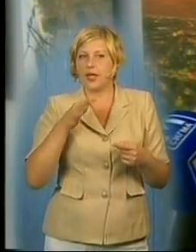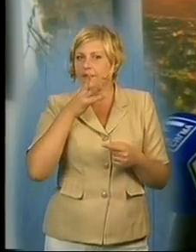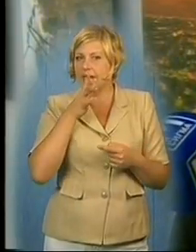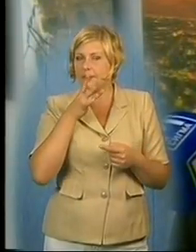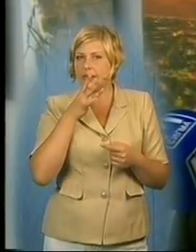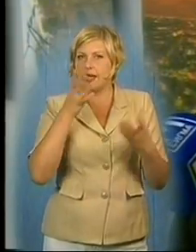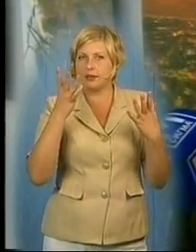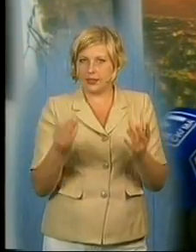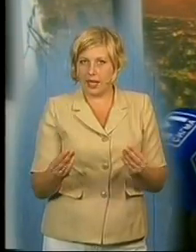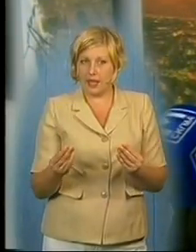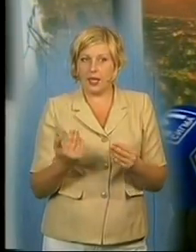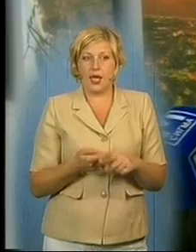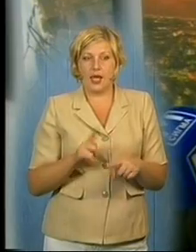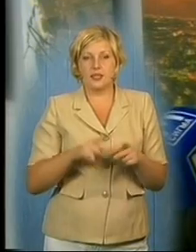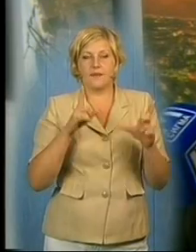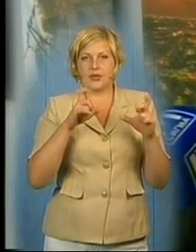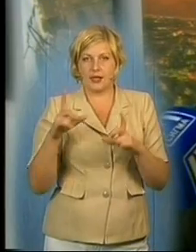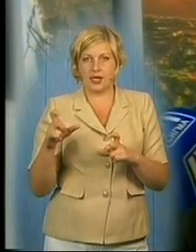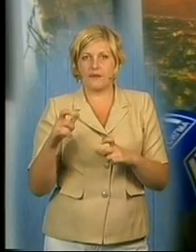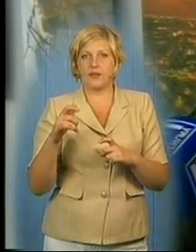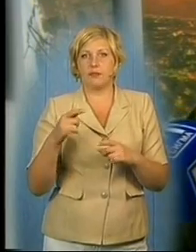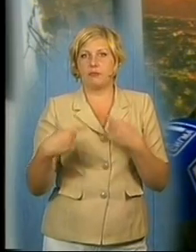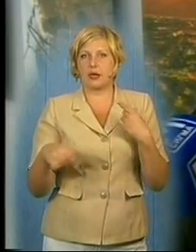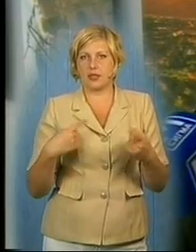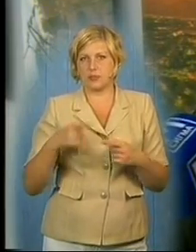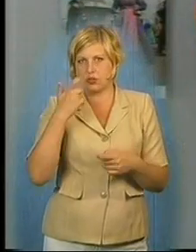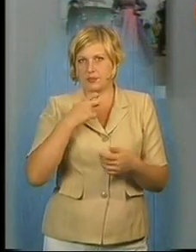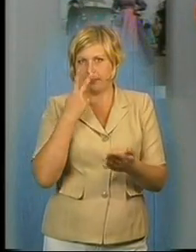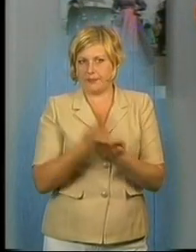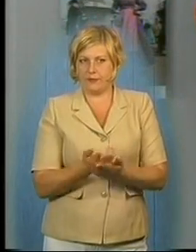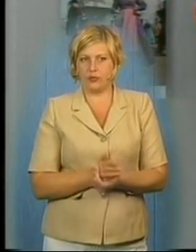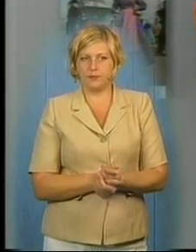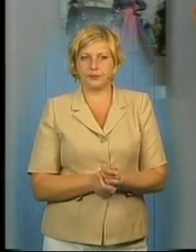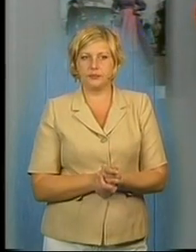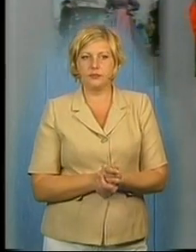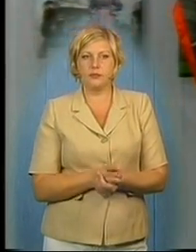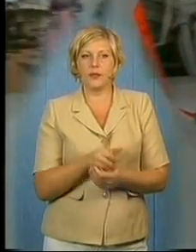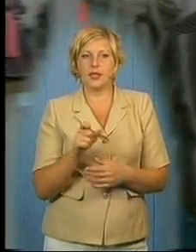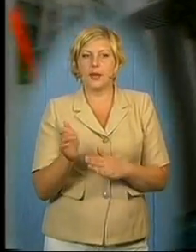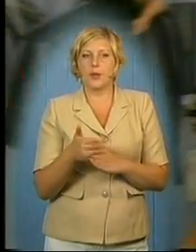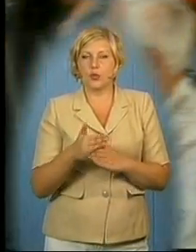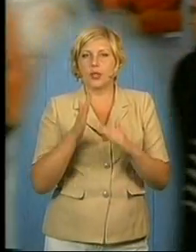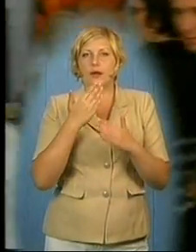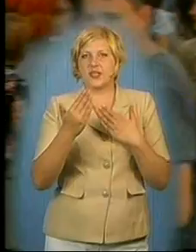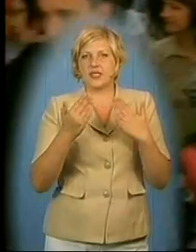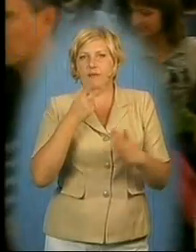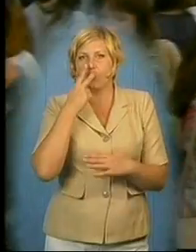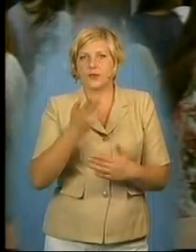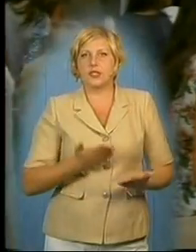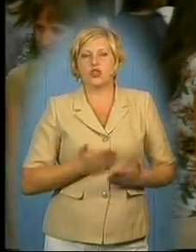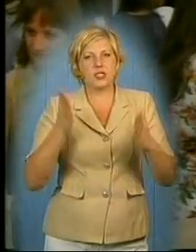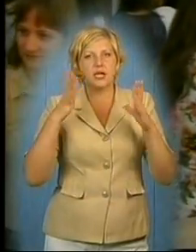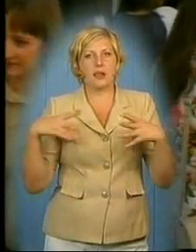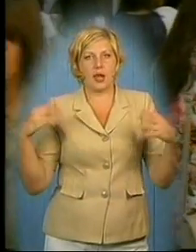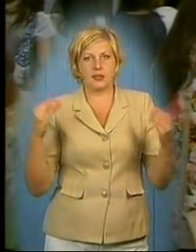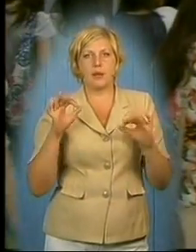времени дня эти фотографии по-разному себя ведут. Следом за Мариуполем выставку смогут увидеть жители